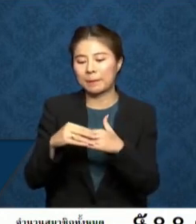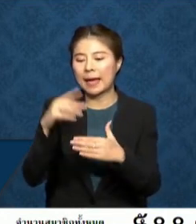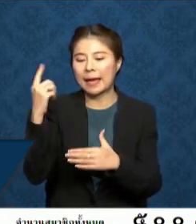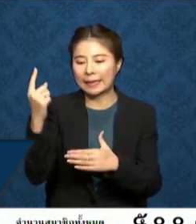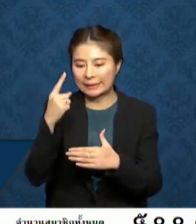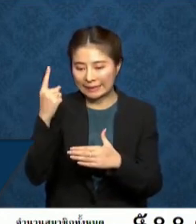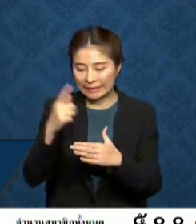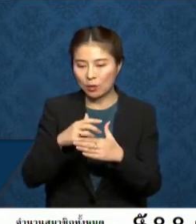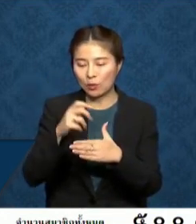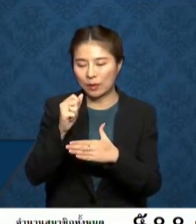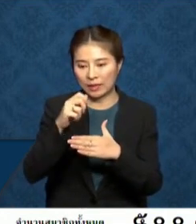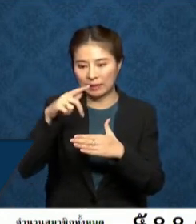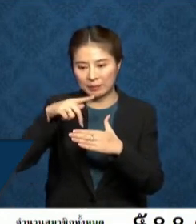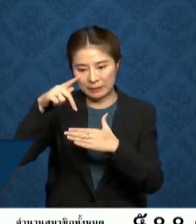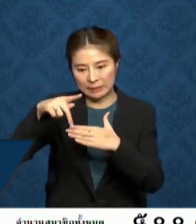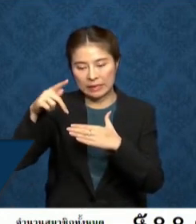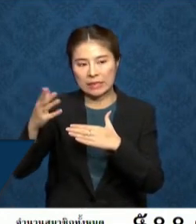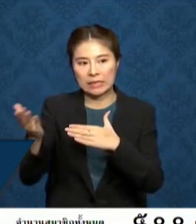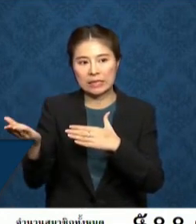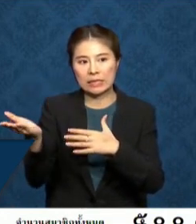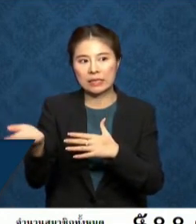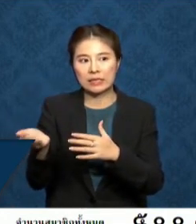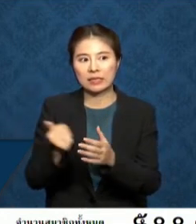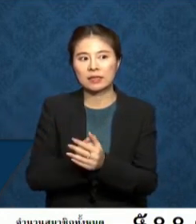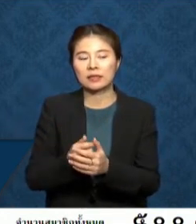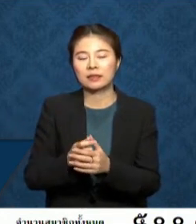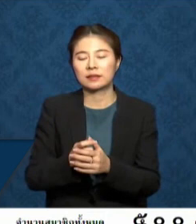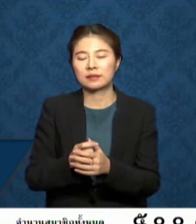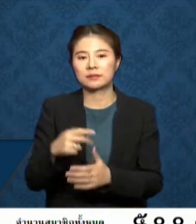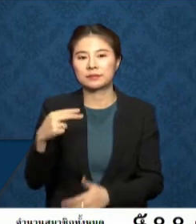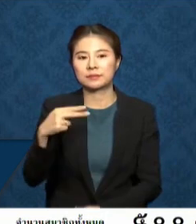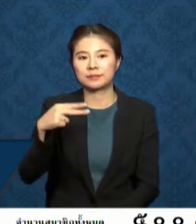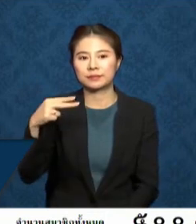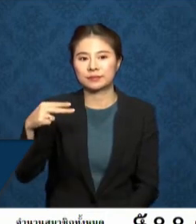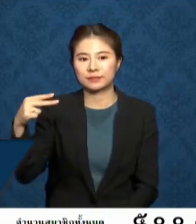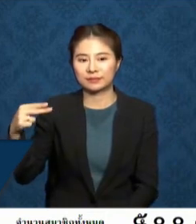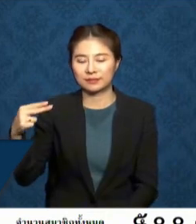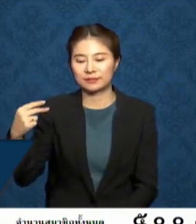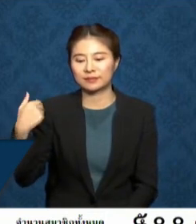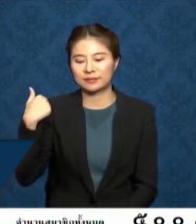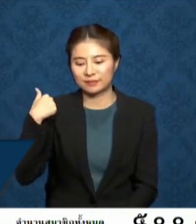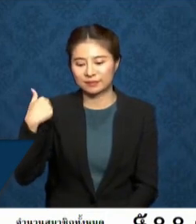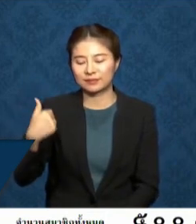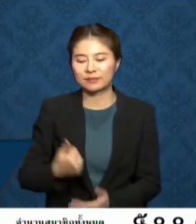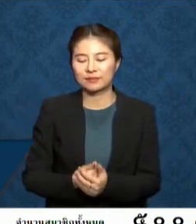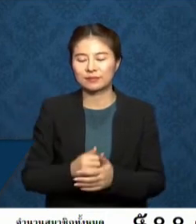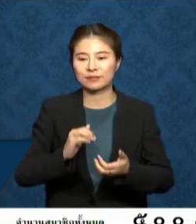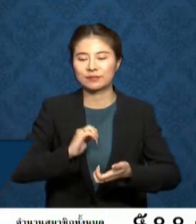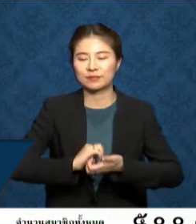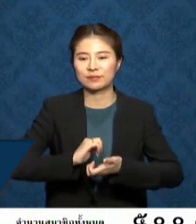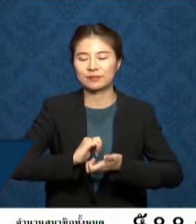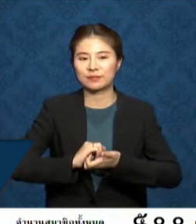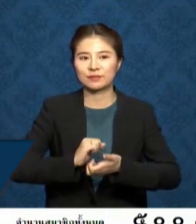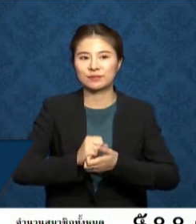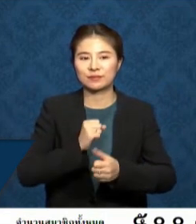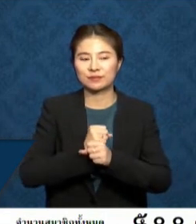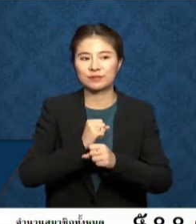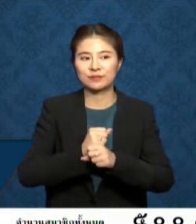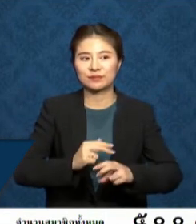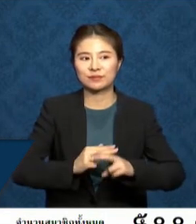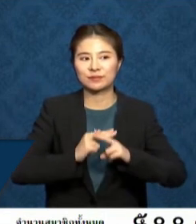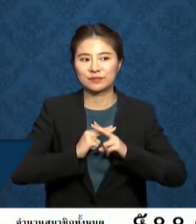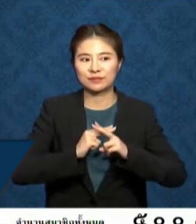ก็ยังมีแอปอีกอันนึงนะครับที่ทางททการท่องเที่ยวประเทศไทยของเราเนี่ยก็ไปร่วมเป็นพาร์ทเนอร์กับเอกชนอีกต่